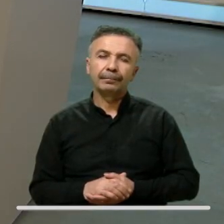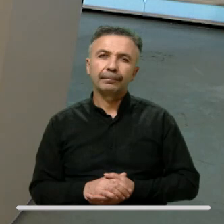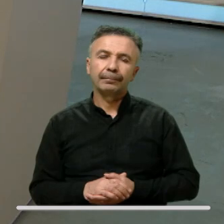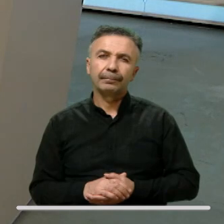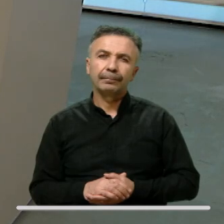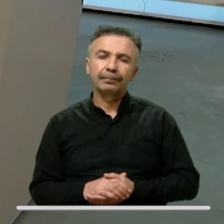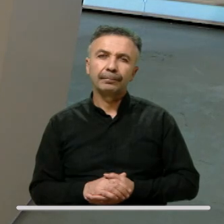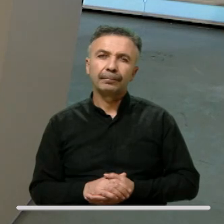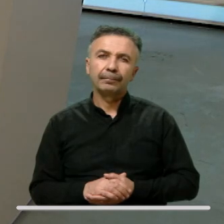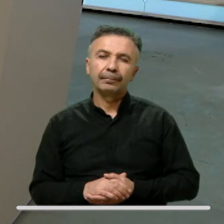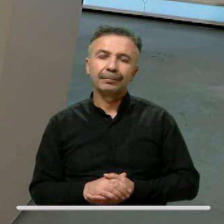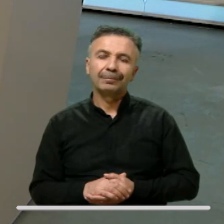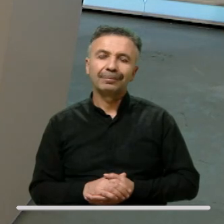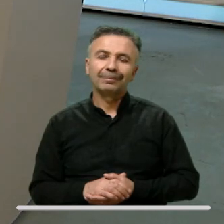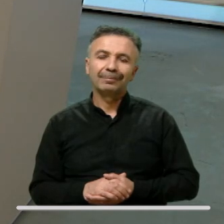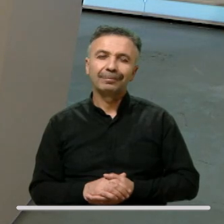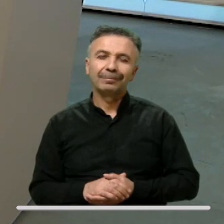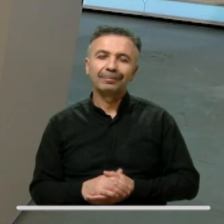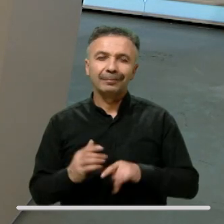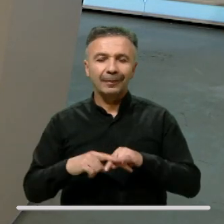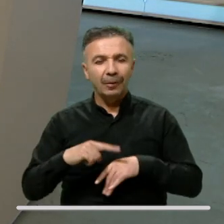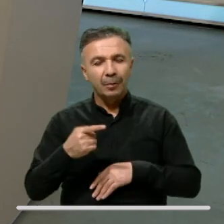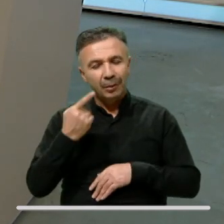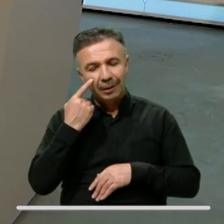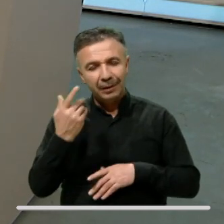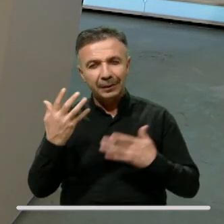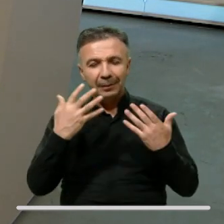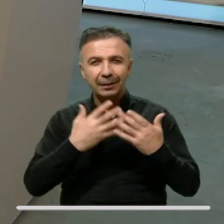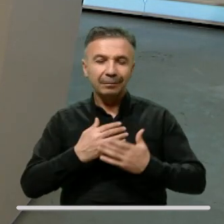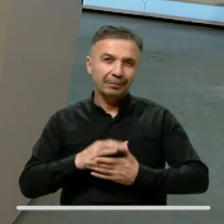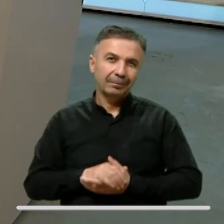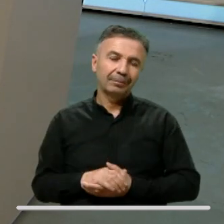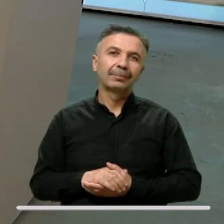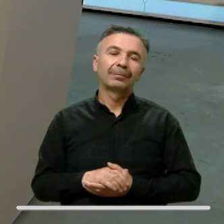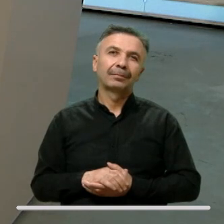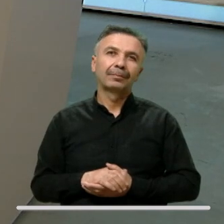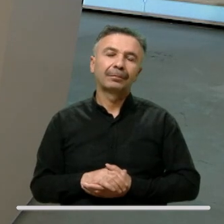Alo. Hoş bulduk hocam. Hayırlı akşamlar. Sağ olun, hayırlı akşamlar.